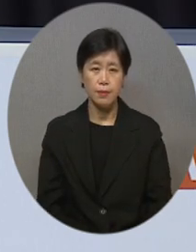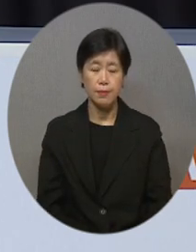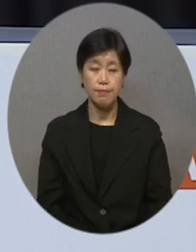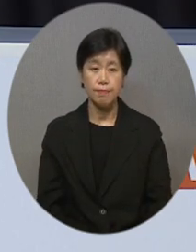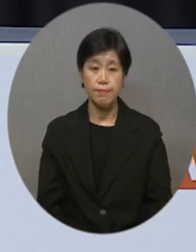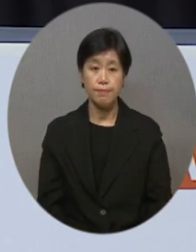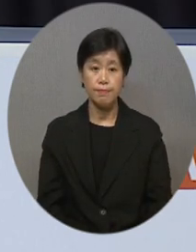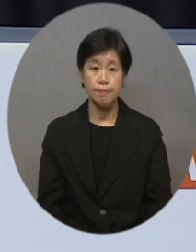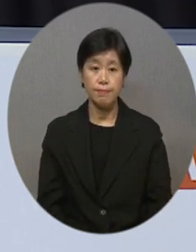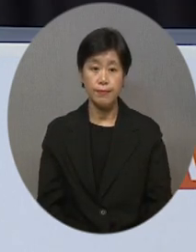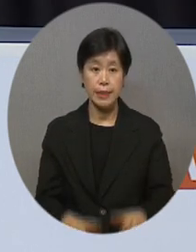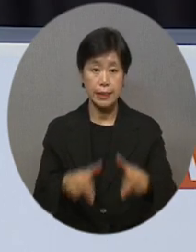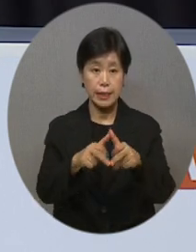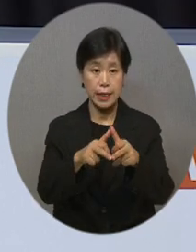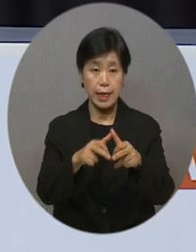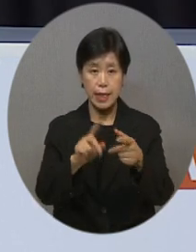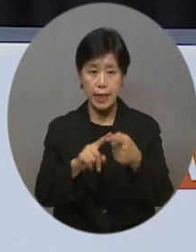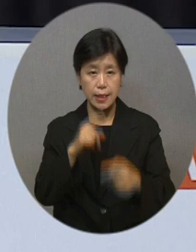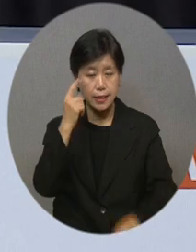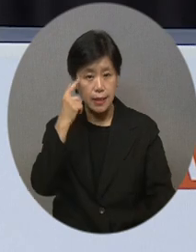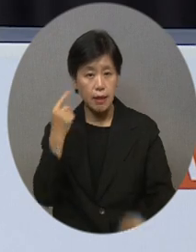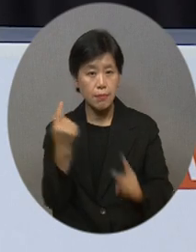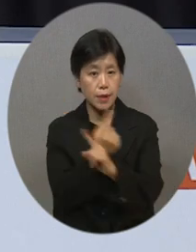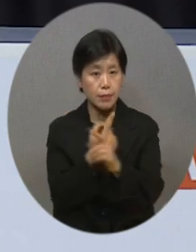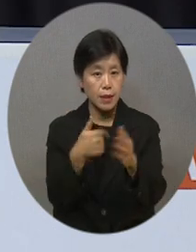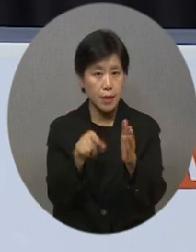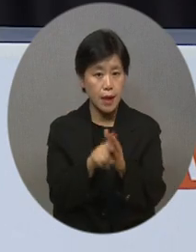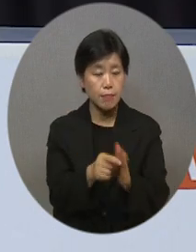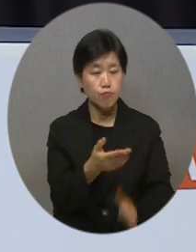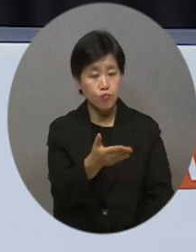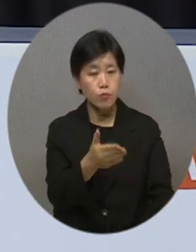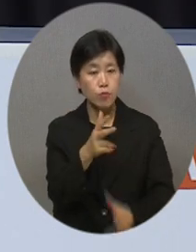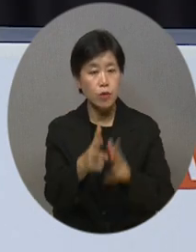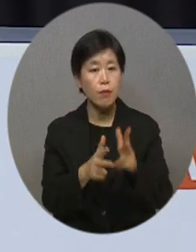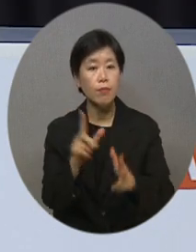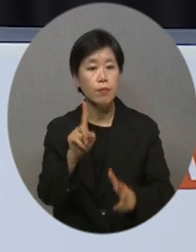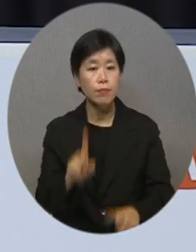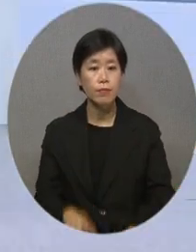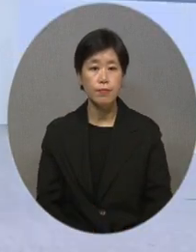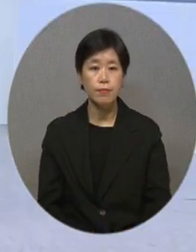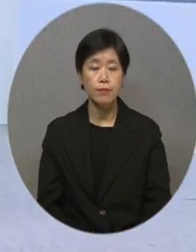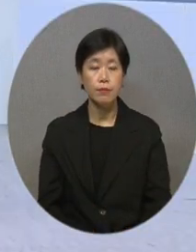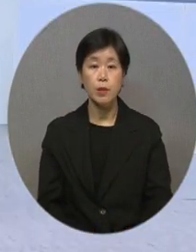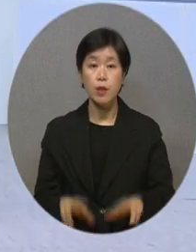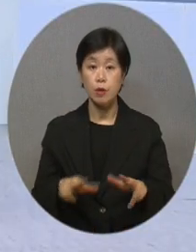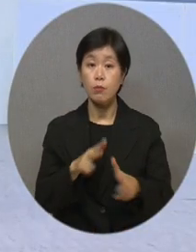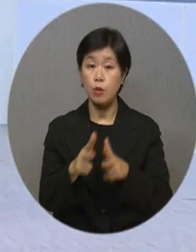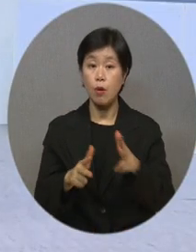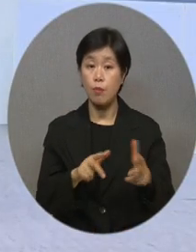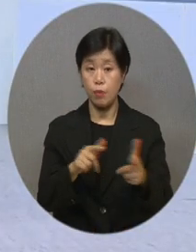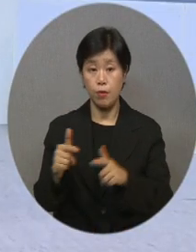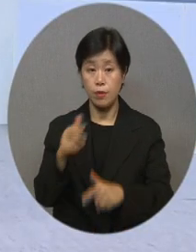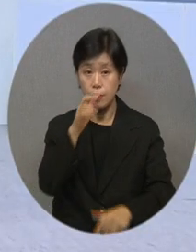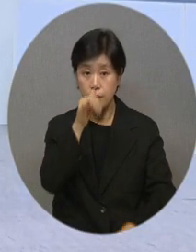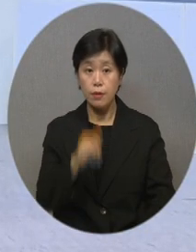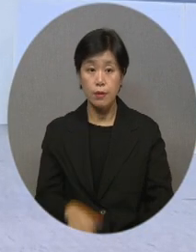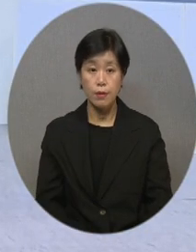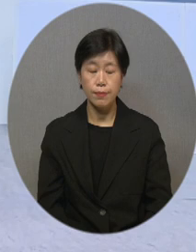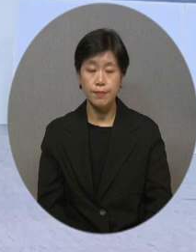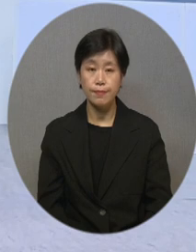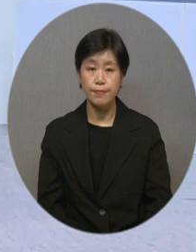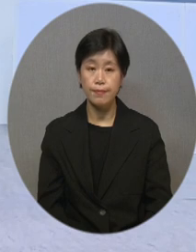장애 인식 개선을 위한 복지부의 사업은 어떤 것들이 있습니까? 여러 가지 사업을 지금 하고 있습니다. 저희가 서베이를